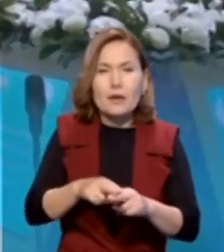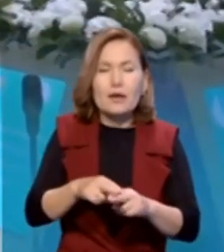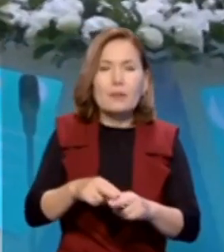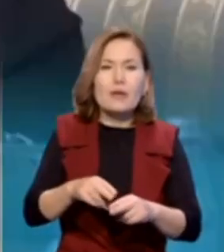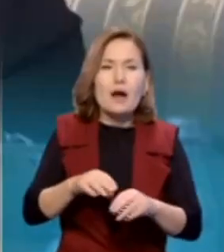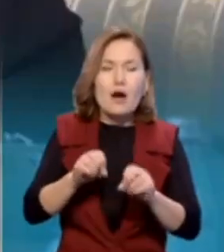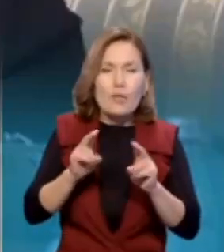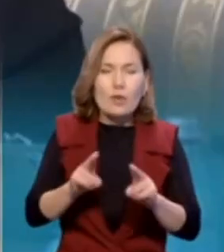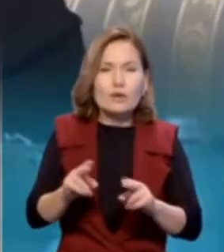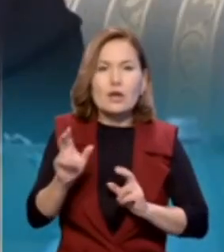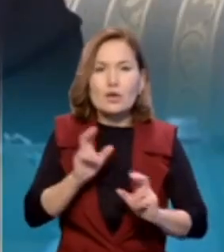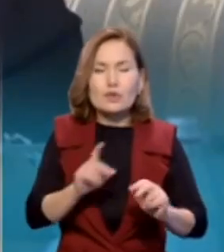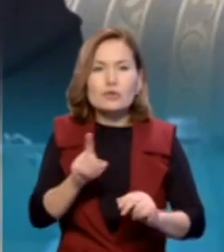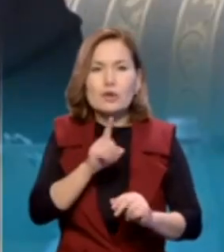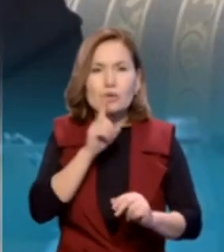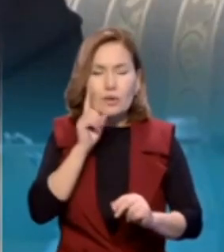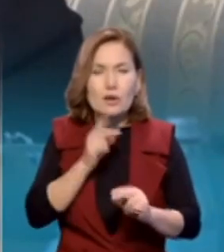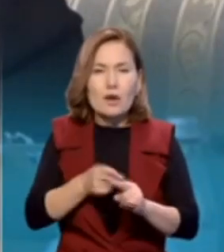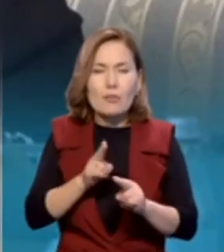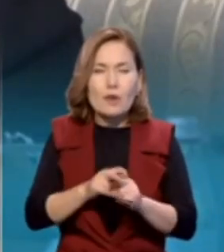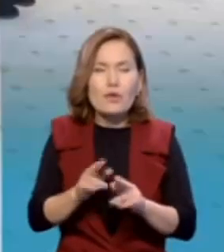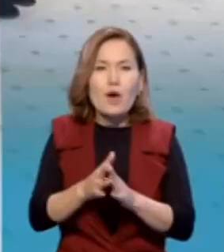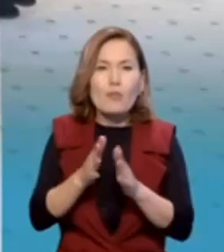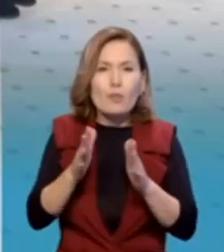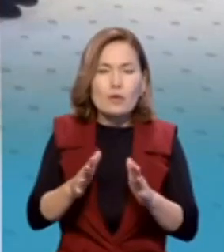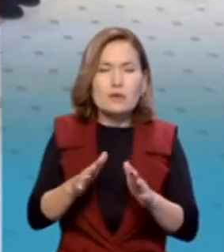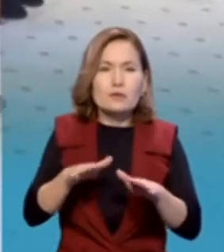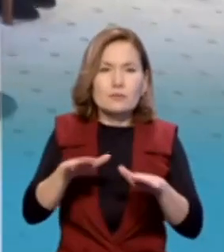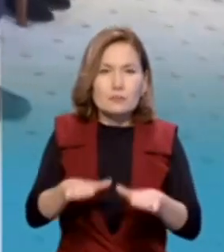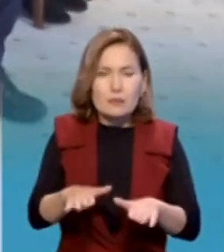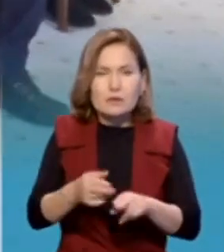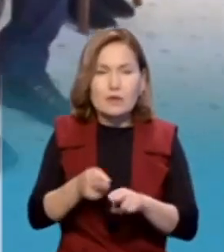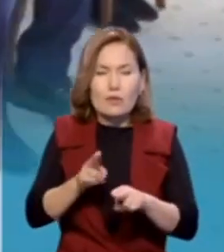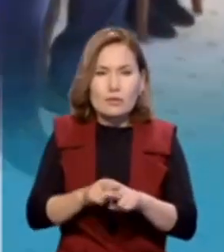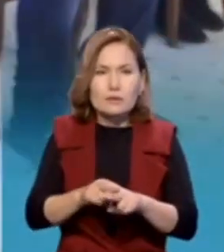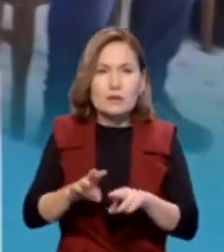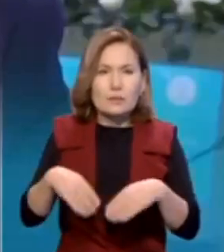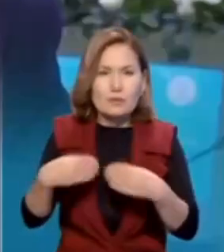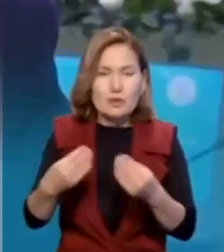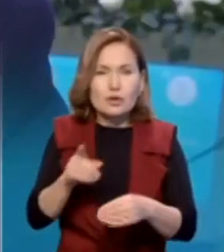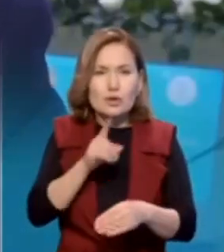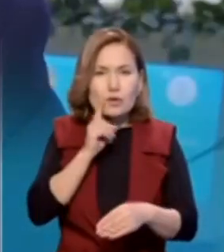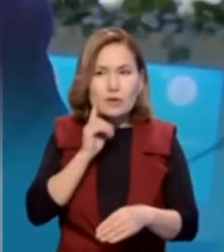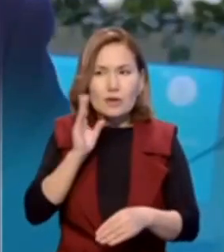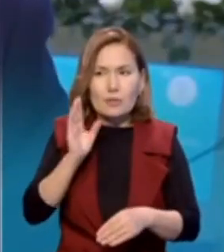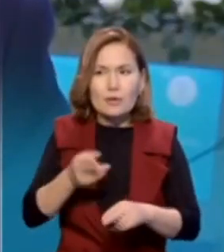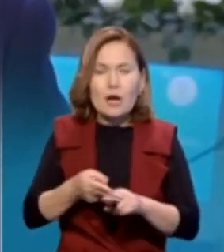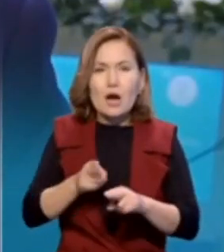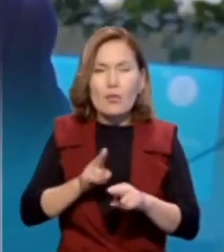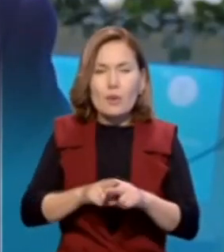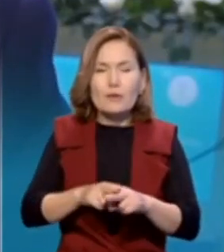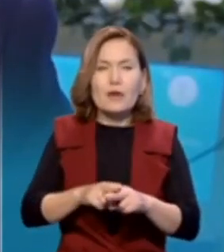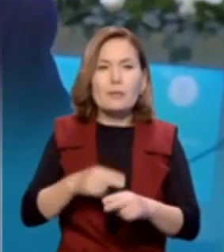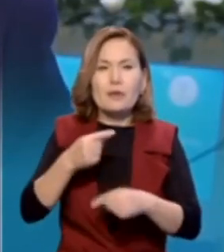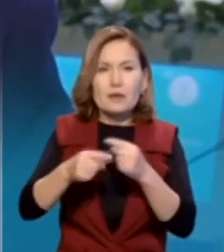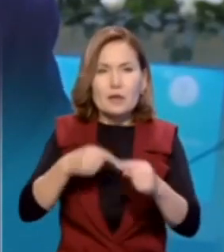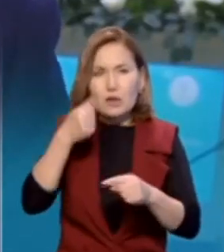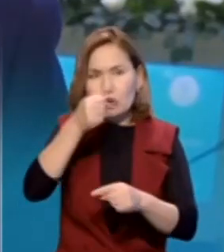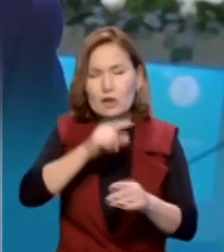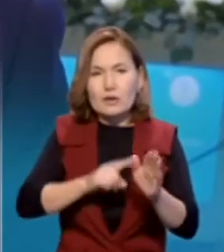кәсіп түрлері сараланып, соған сәйкес грант саны реттеледі. Сондықтан біз осы келесі жылдан